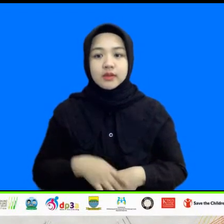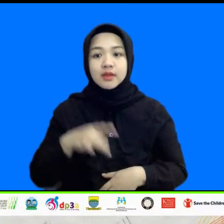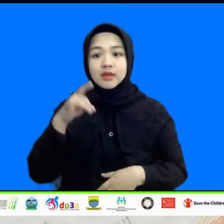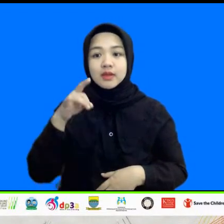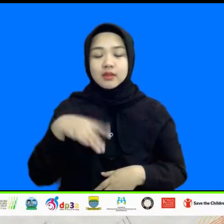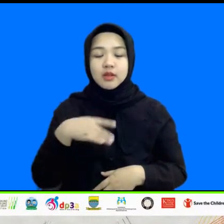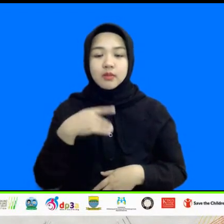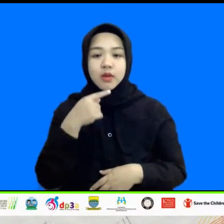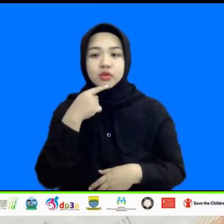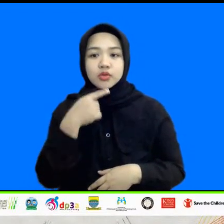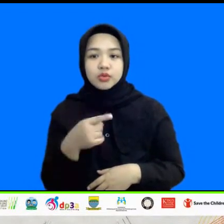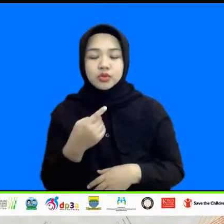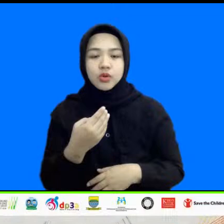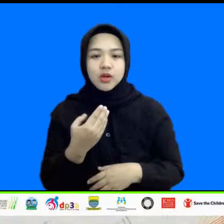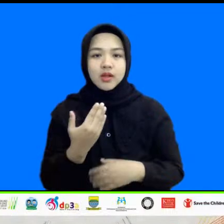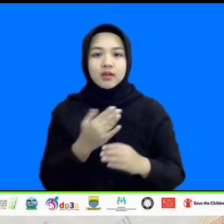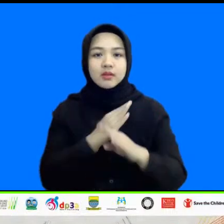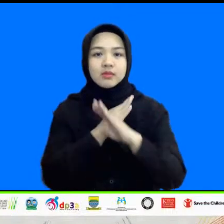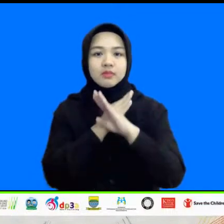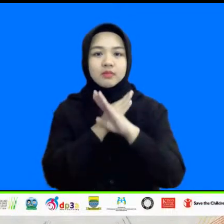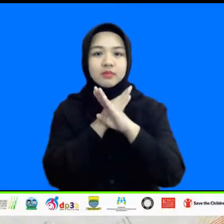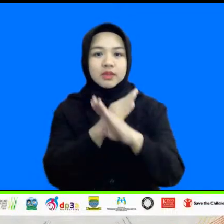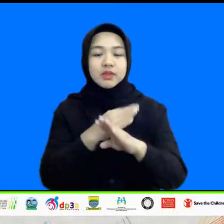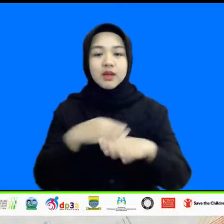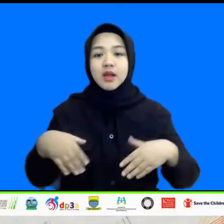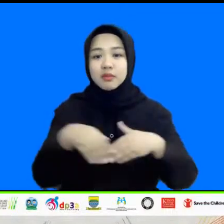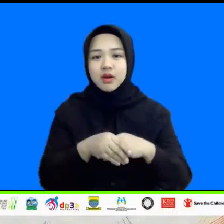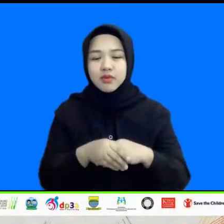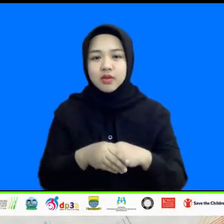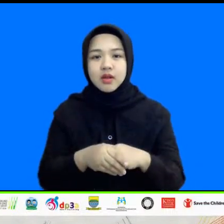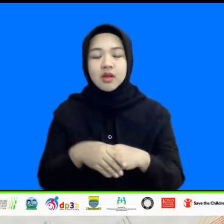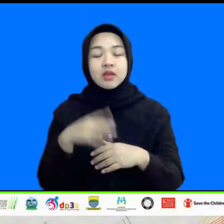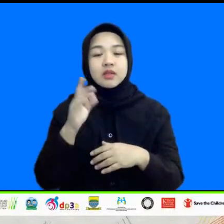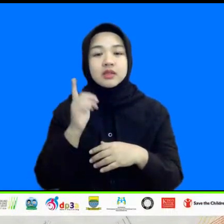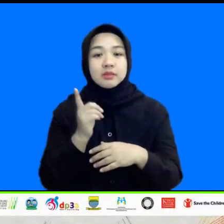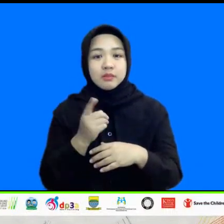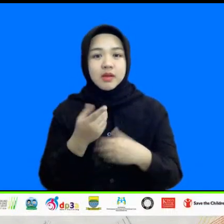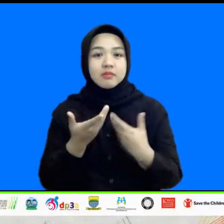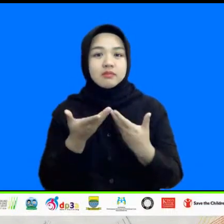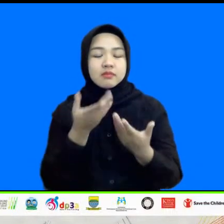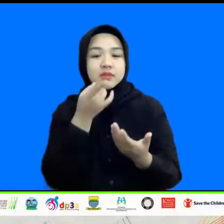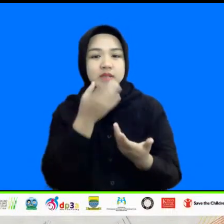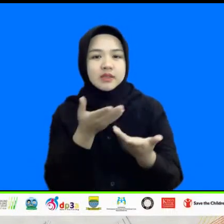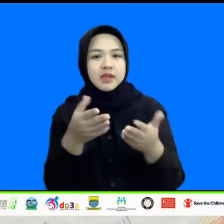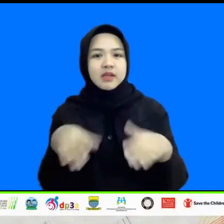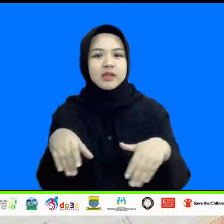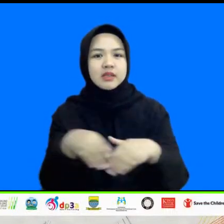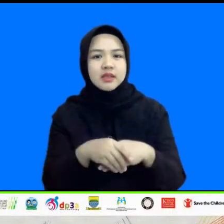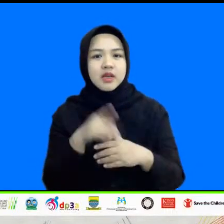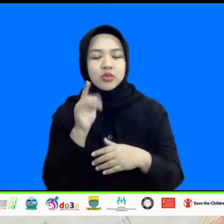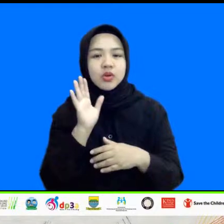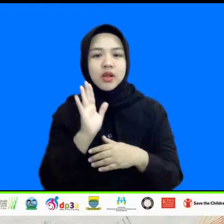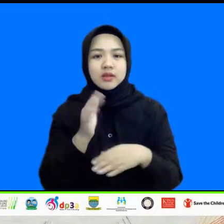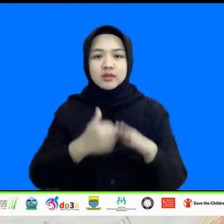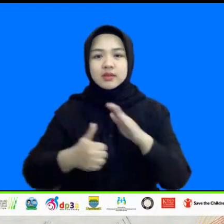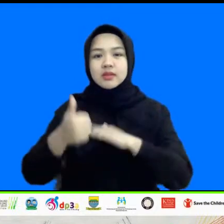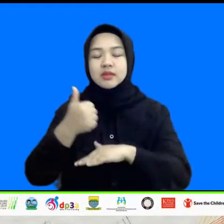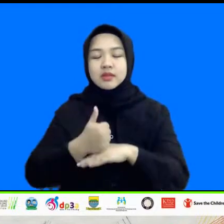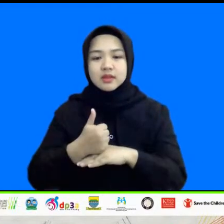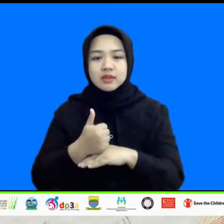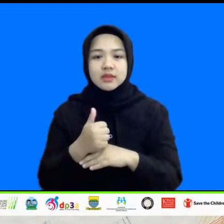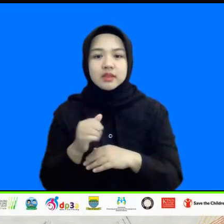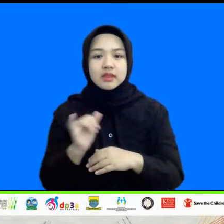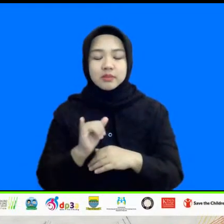terkait dengan pencegahan perkawinan ya, karena dispensasi nikah itu mungkin leading sektornya nanti instansi vertikal